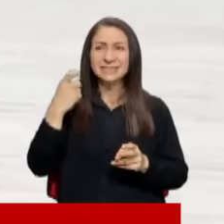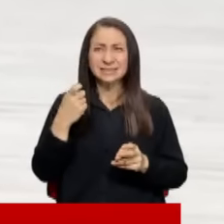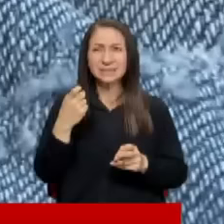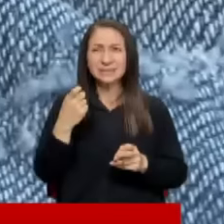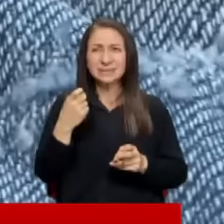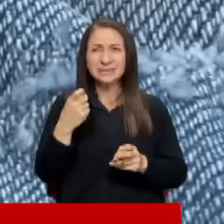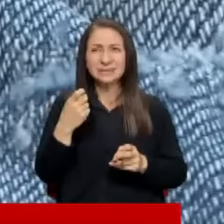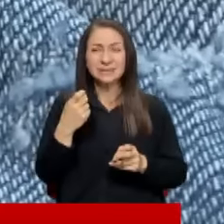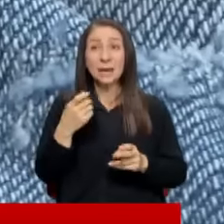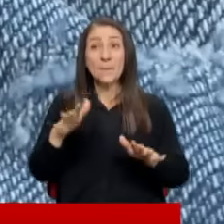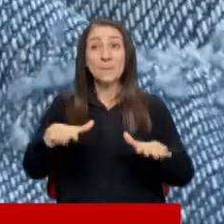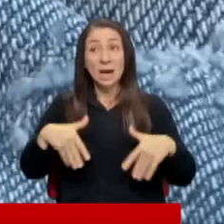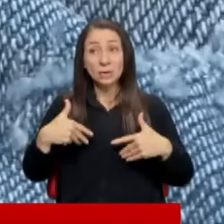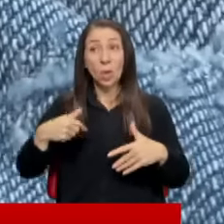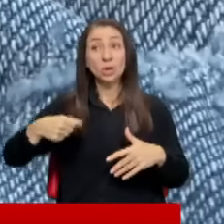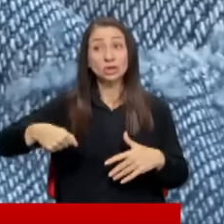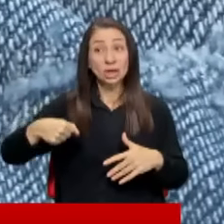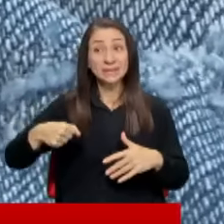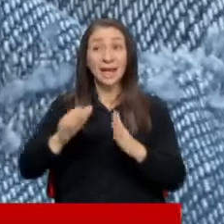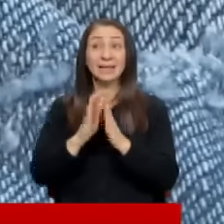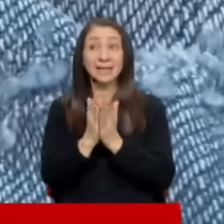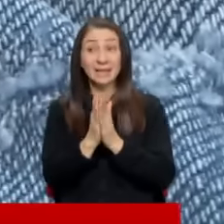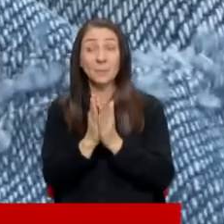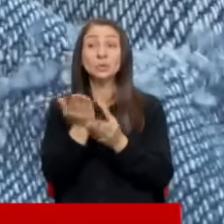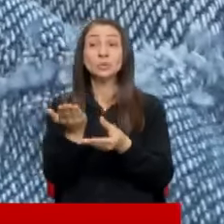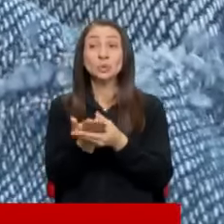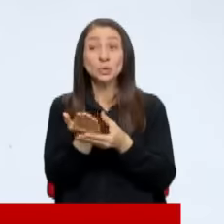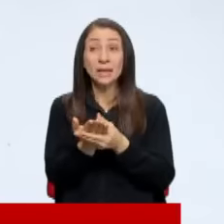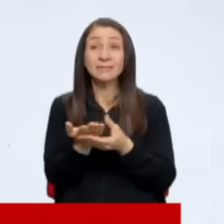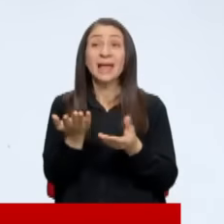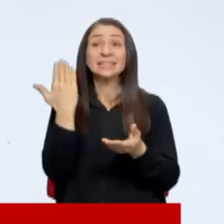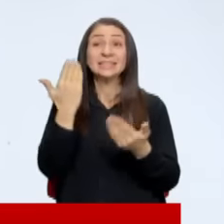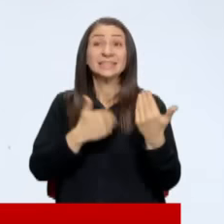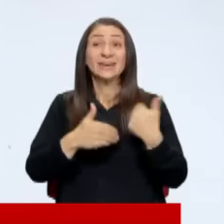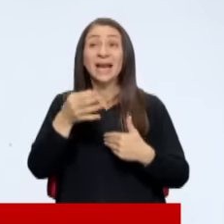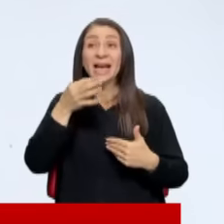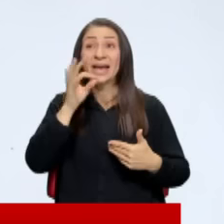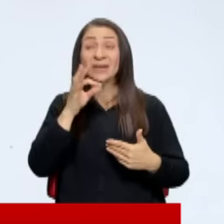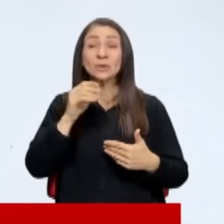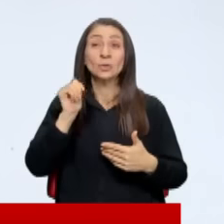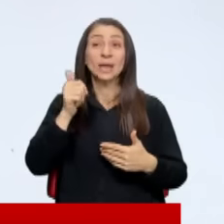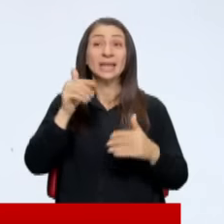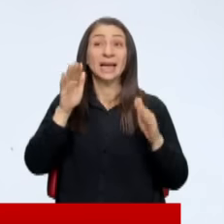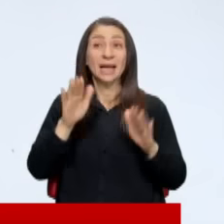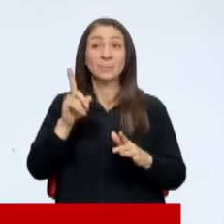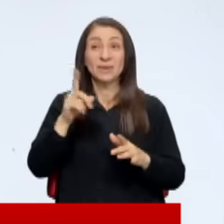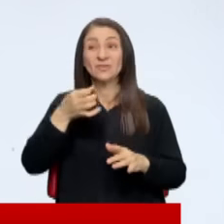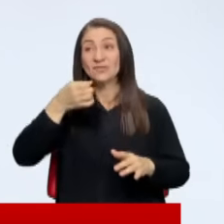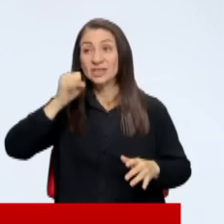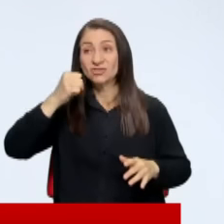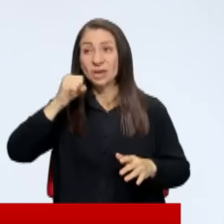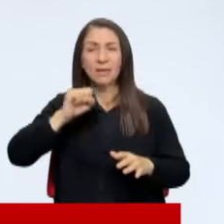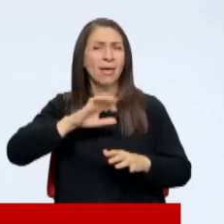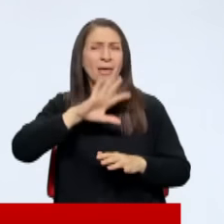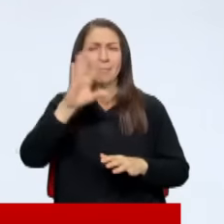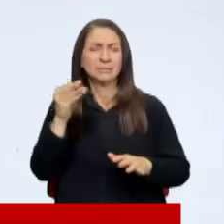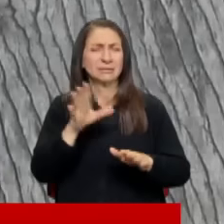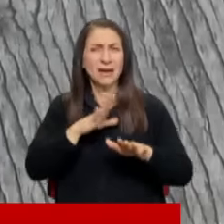Gidebilir, hoş. Pantolon, çanta, kitap, cüzdan ya da eski sevgiliyle kahve içilen günlerden kalma bir fincan. Hepsi